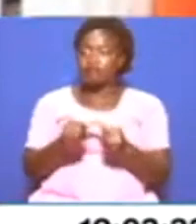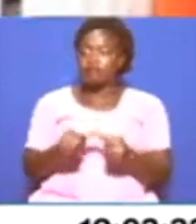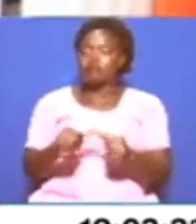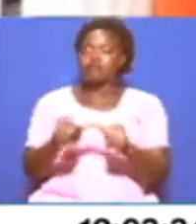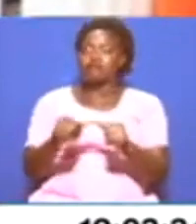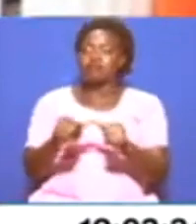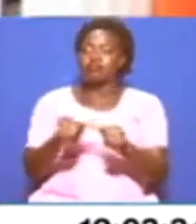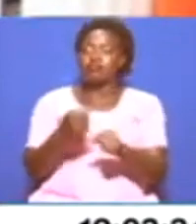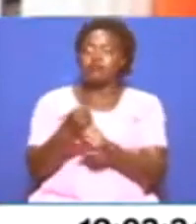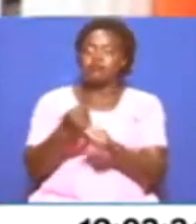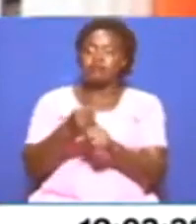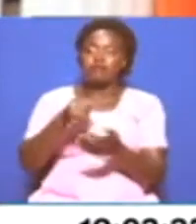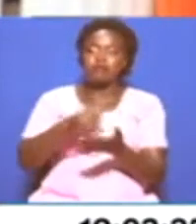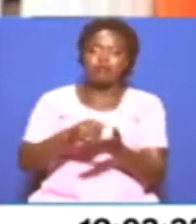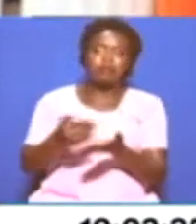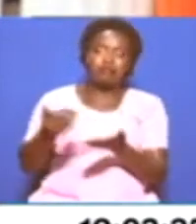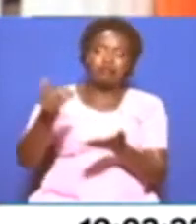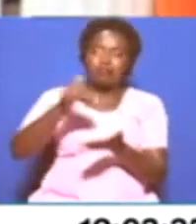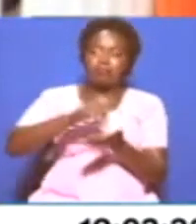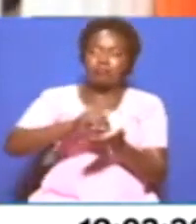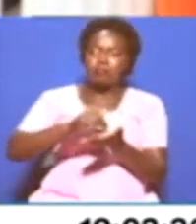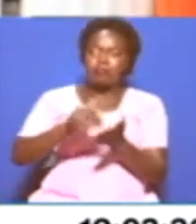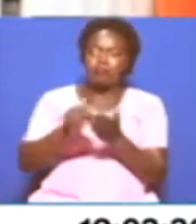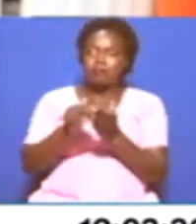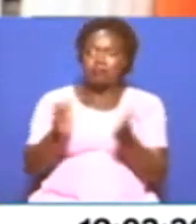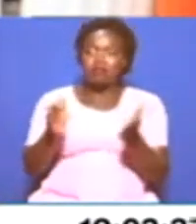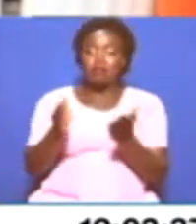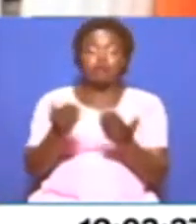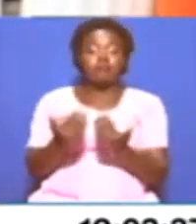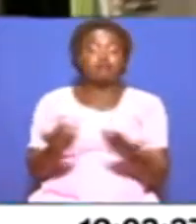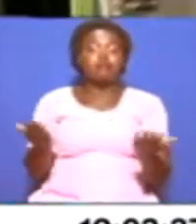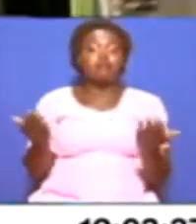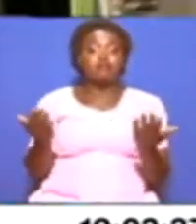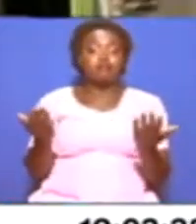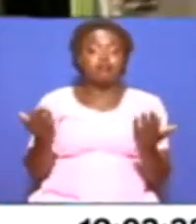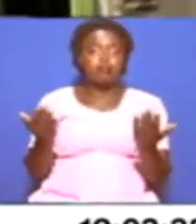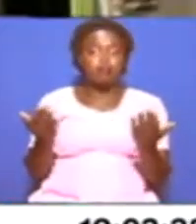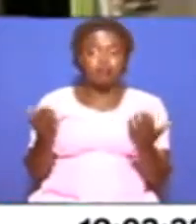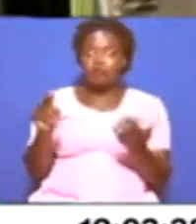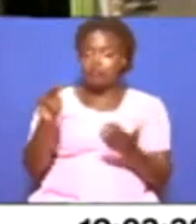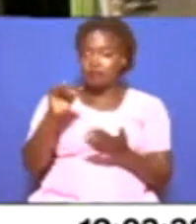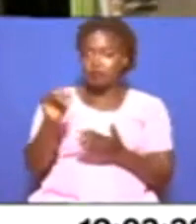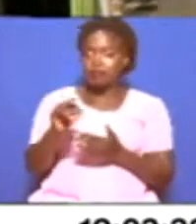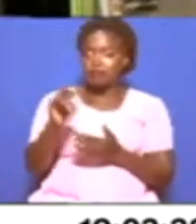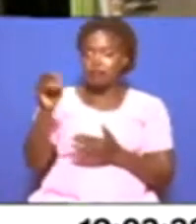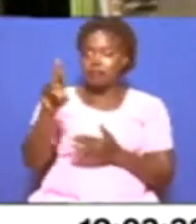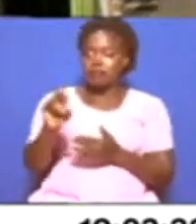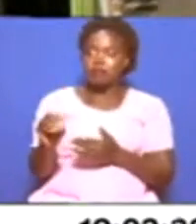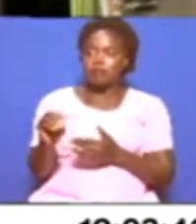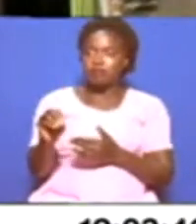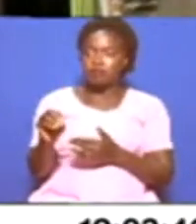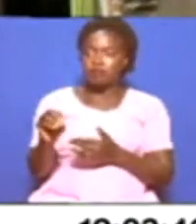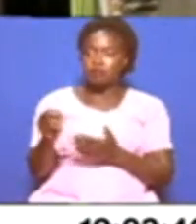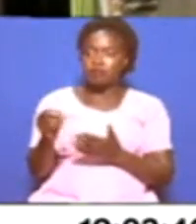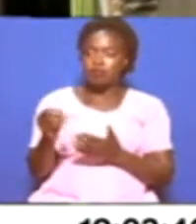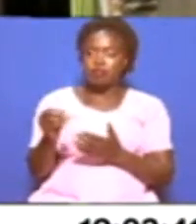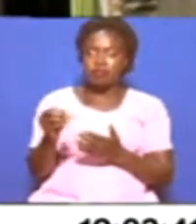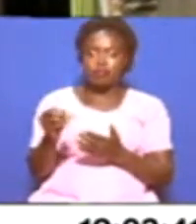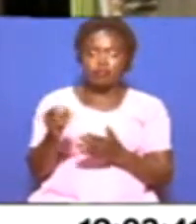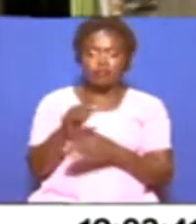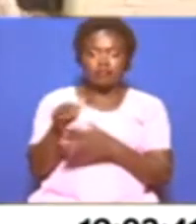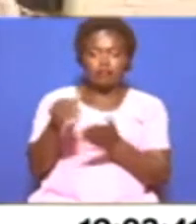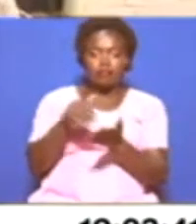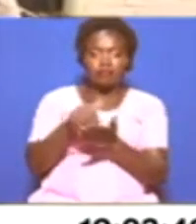over and over again. I will open more properties in Joro. Kituo hicho kilichoko kitovuni mwa kijiji hicho